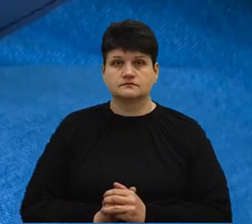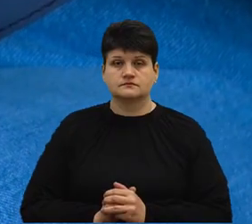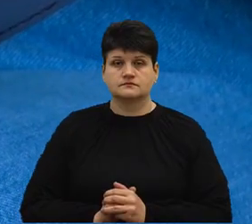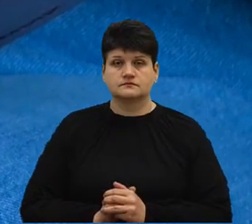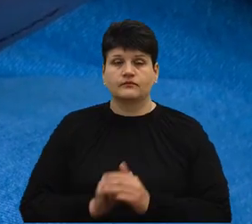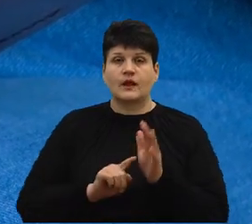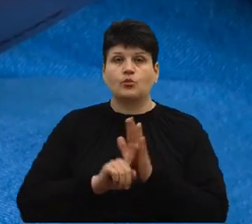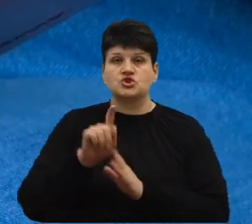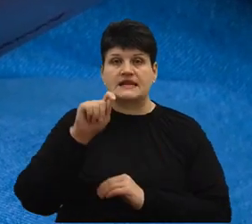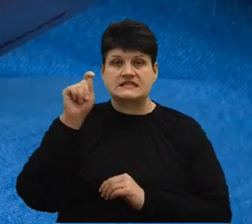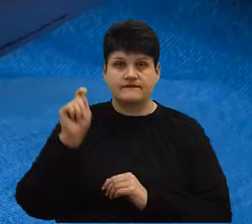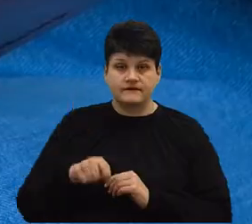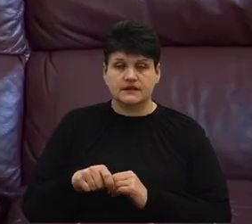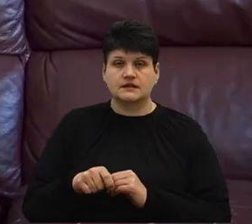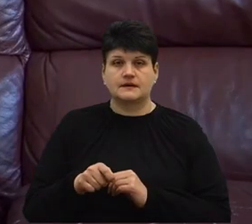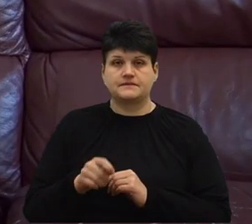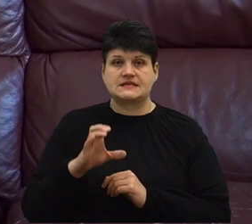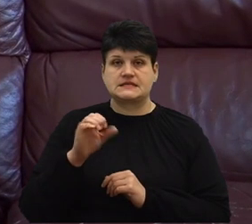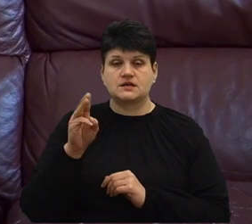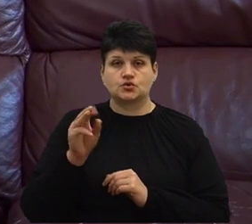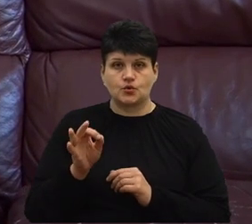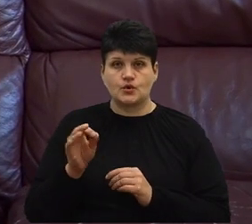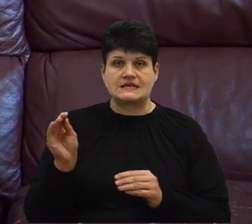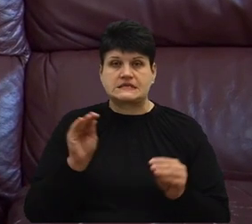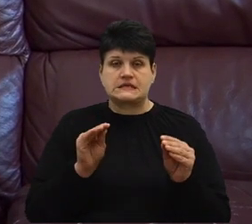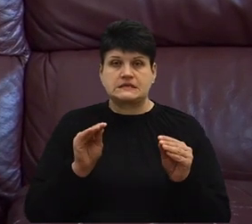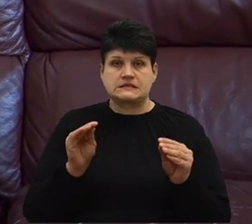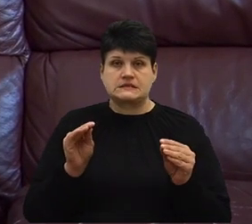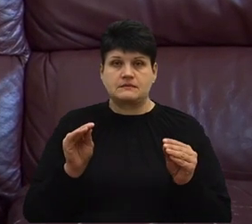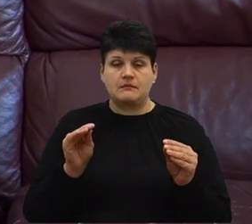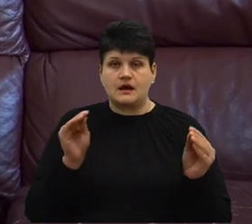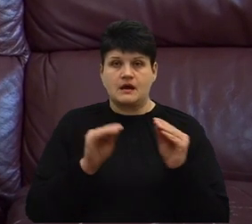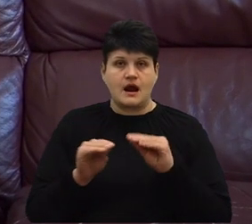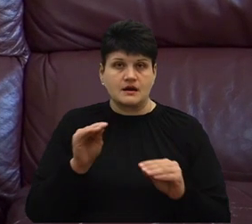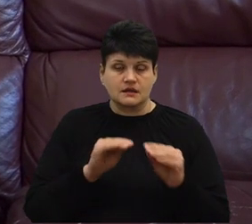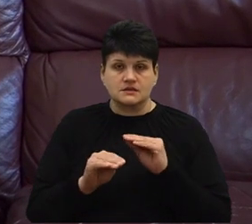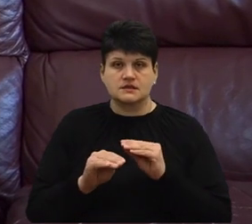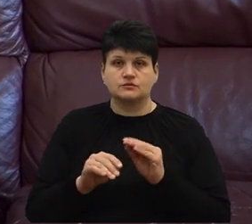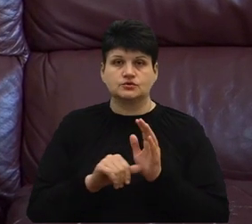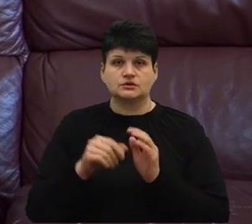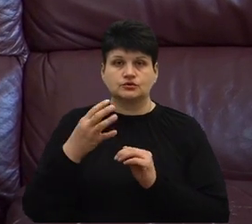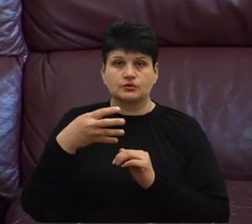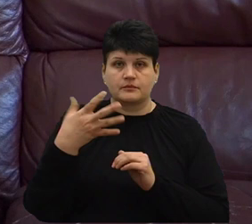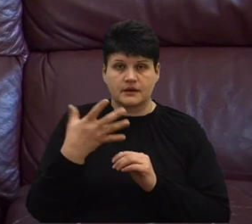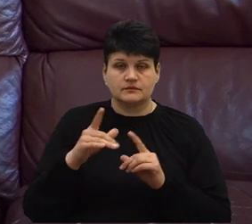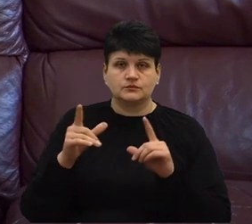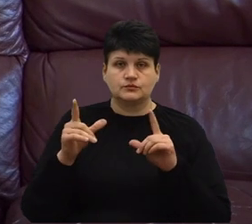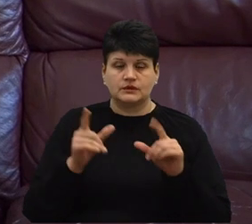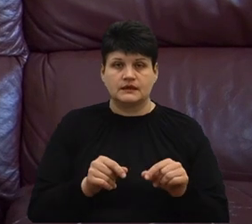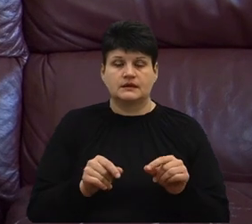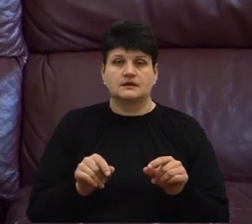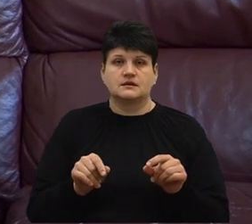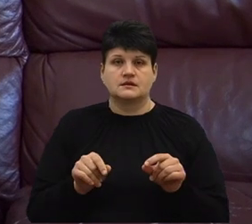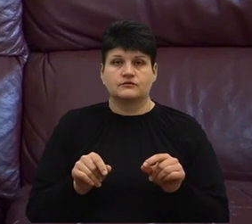почала війна Сашко збирається це було 6:45 Ми виїхали на базу надів ветерани